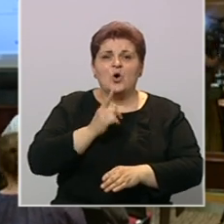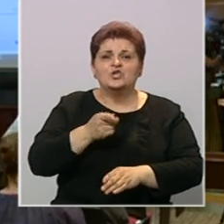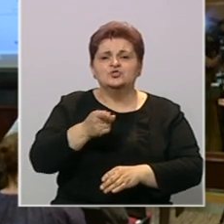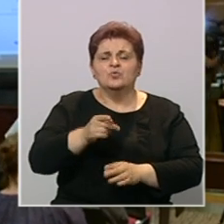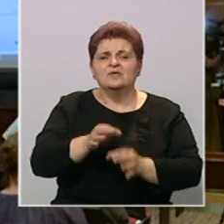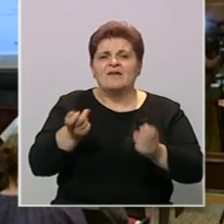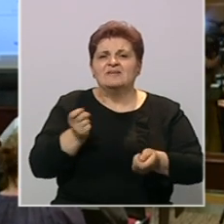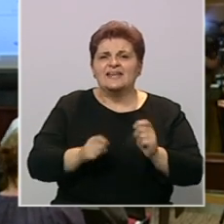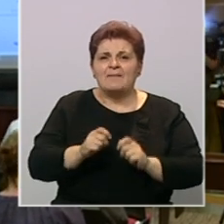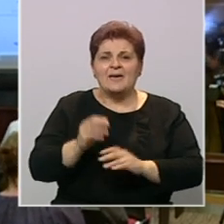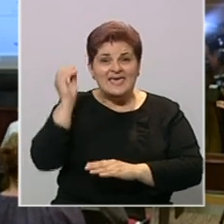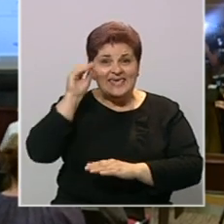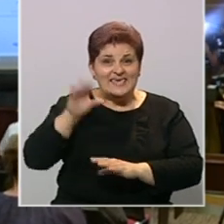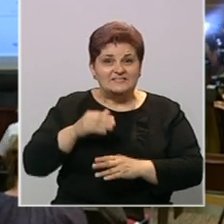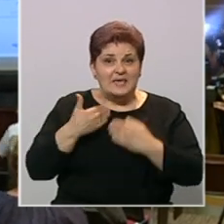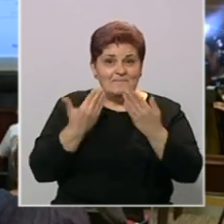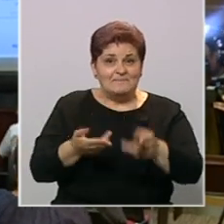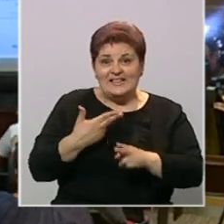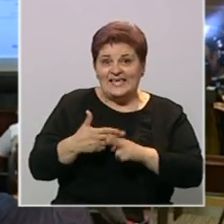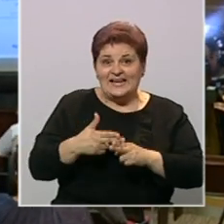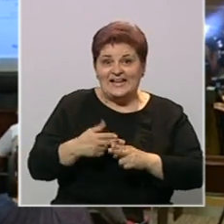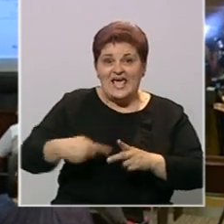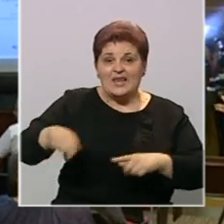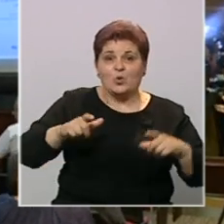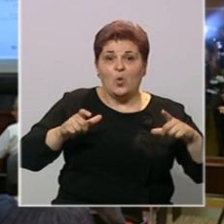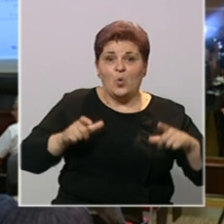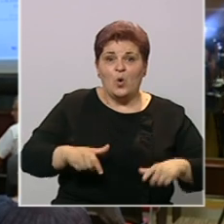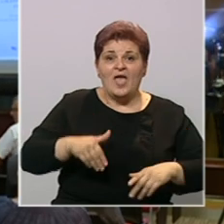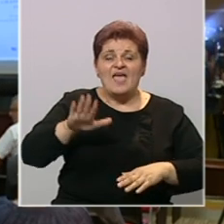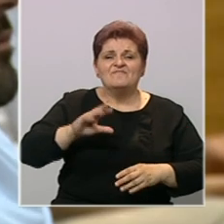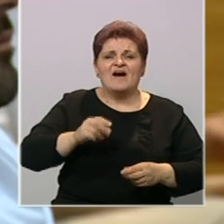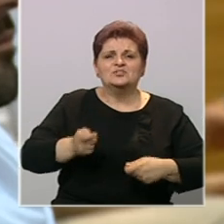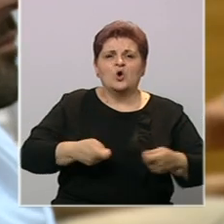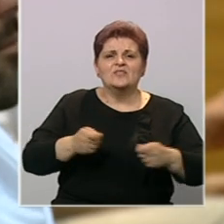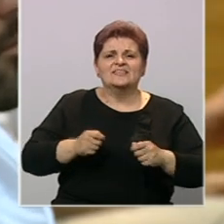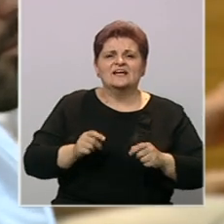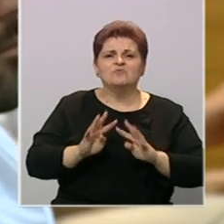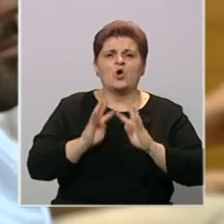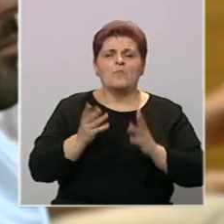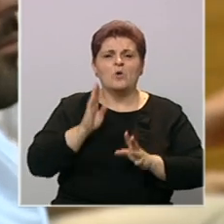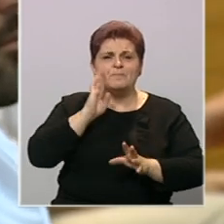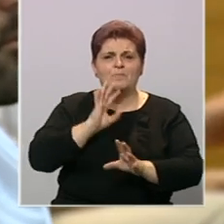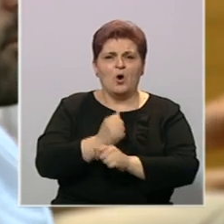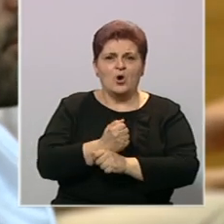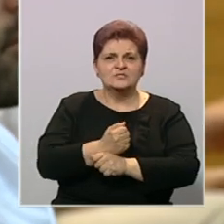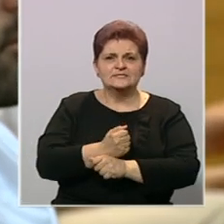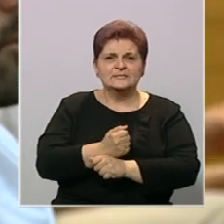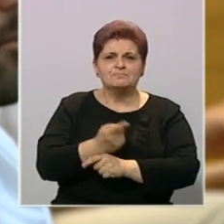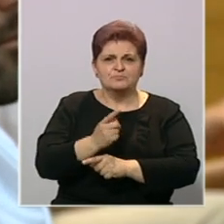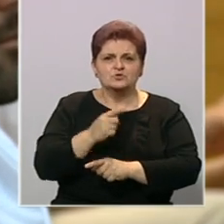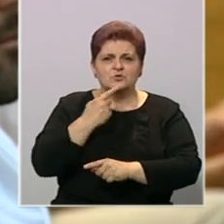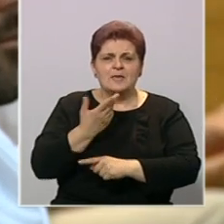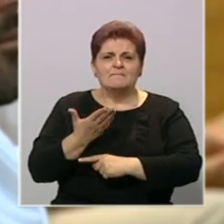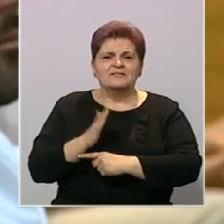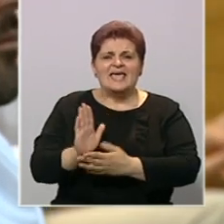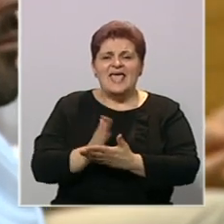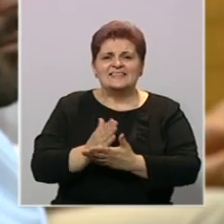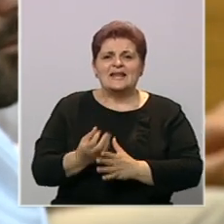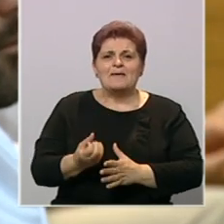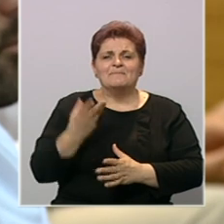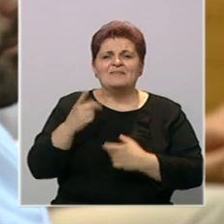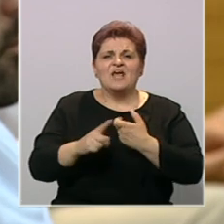nabavke. Iskustva i prijedloge rješenja na okruglom stolu u Vanjsko-trgovinskoj komori BiH podijelili su predstavnici entitetskih